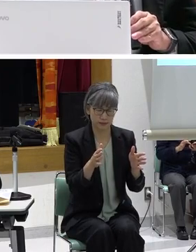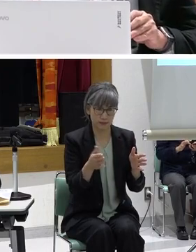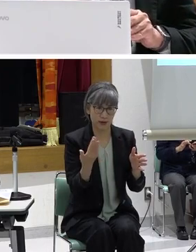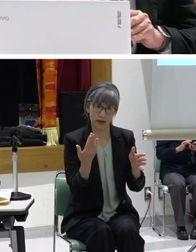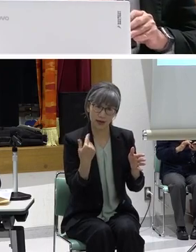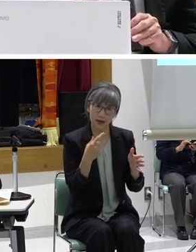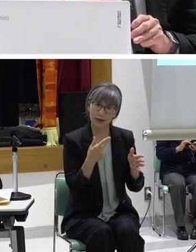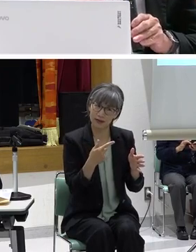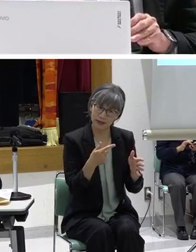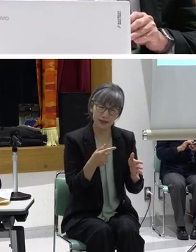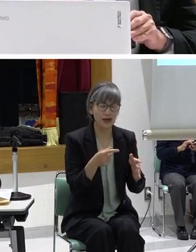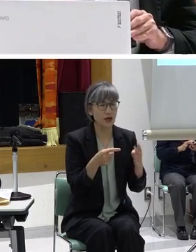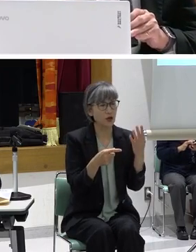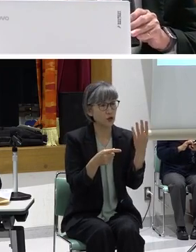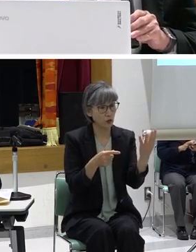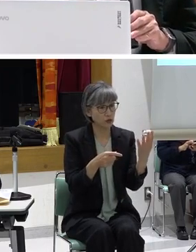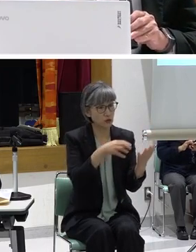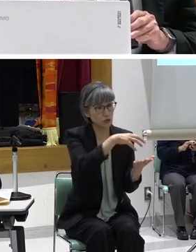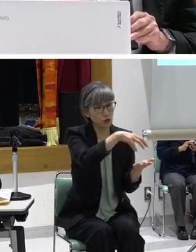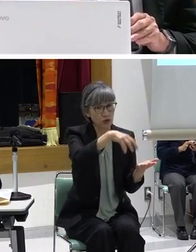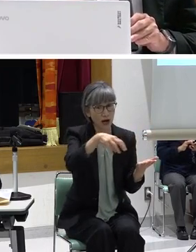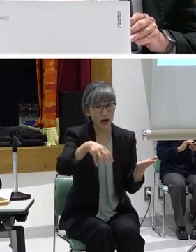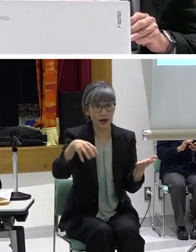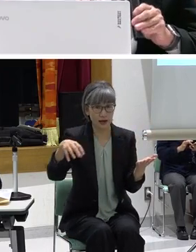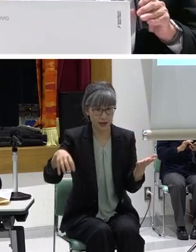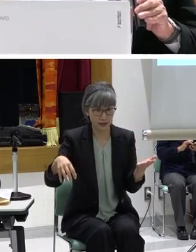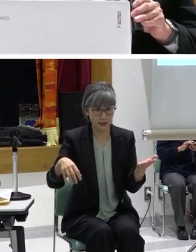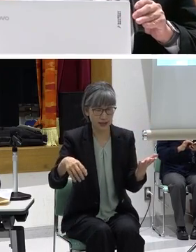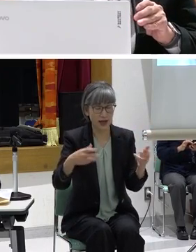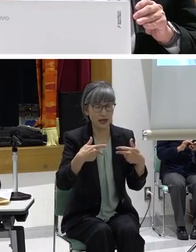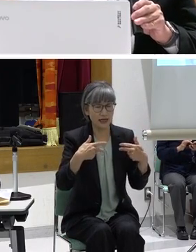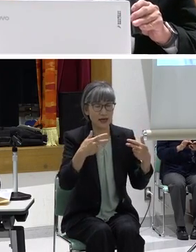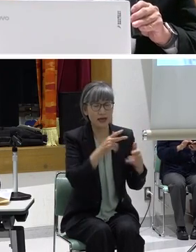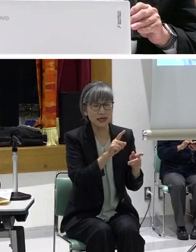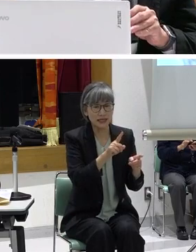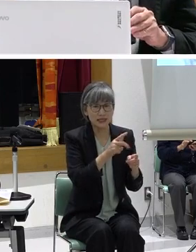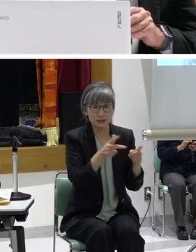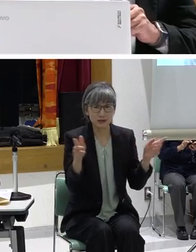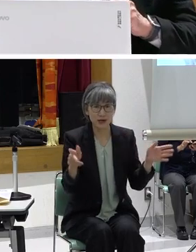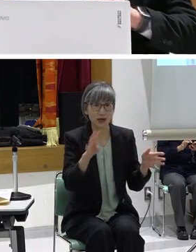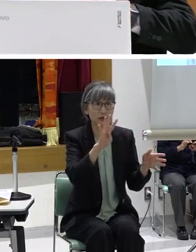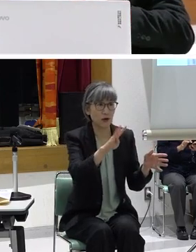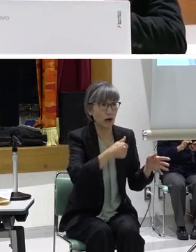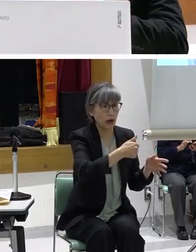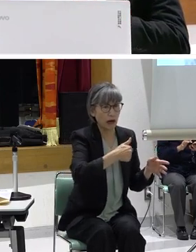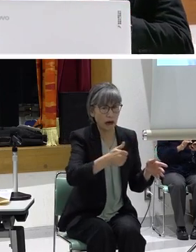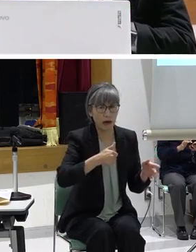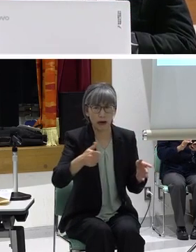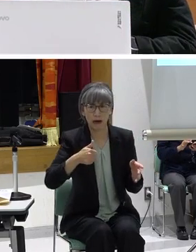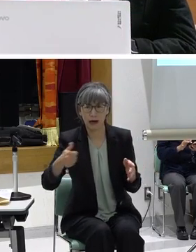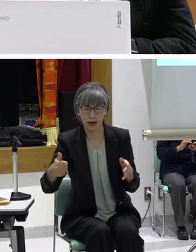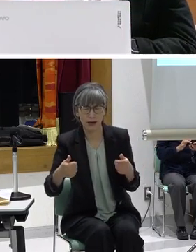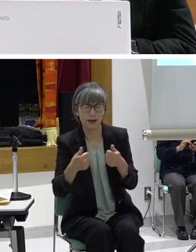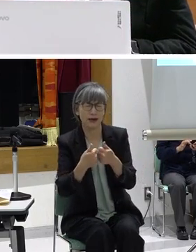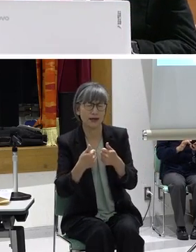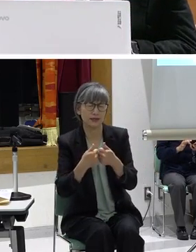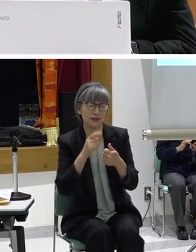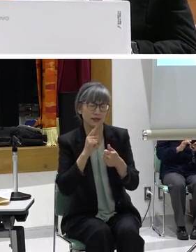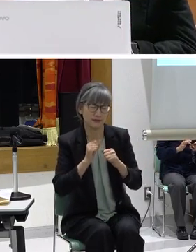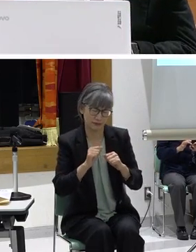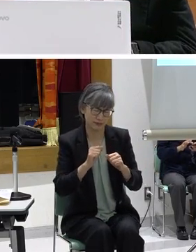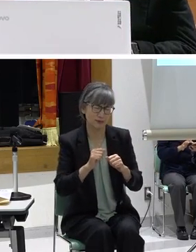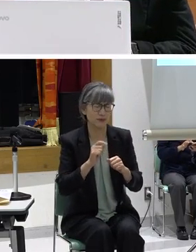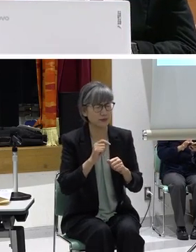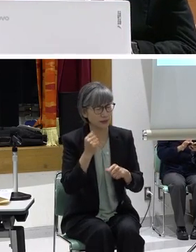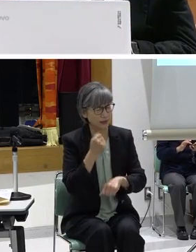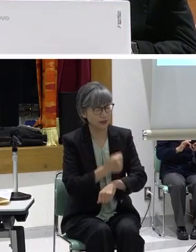が、持たれたので週4回会議をやったりとかみたいなことで大変だったんですけど、でもすご